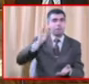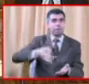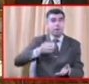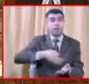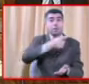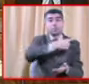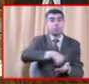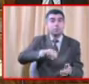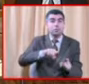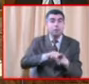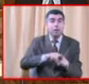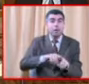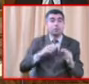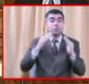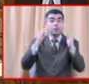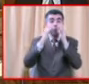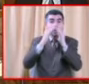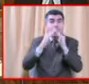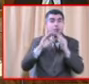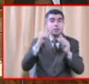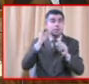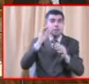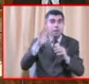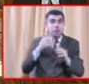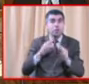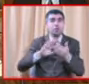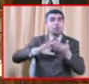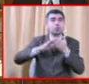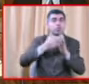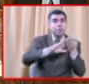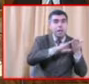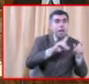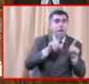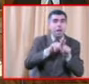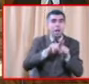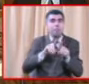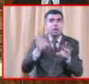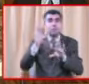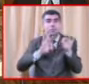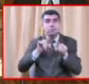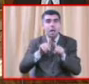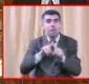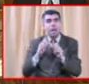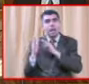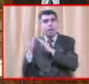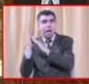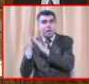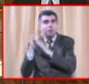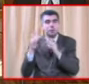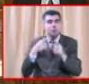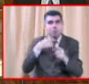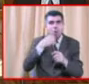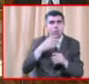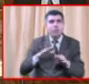السيد الوزير داخليه يرتلى، جمعيات الخيريه ما بقاش قاده، الناس كينعسوا على الحصاير في بعض المناطق، في